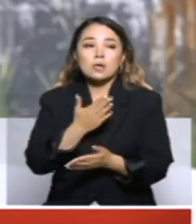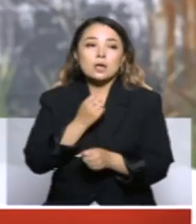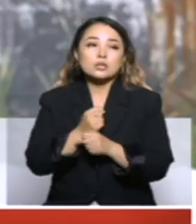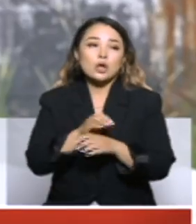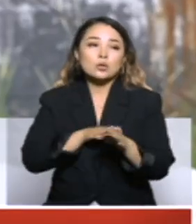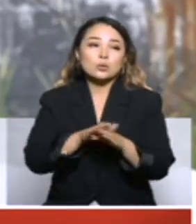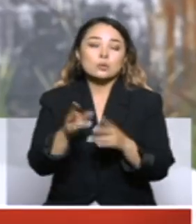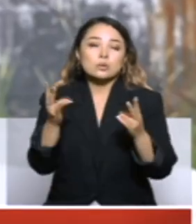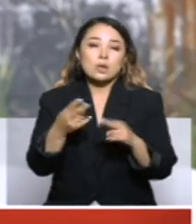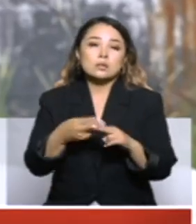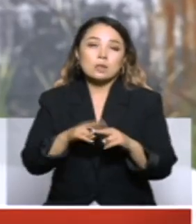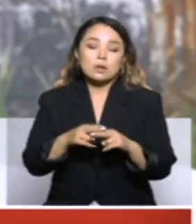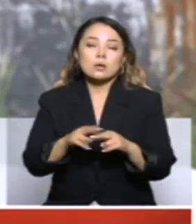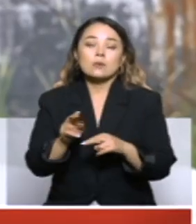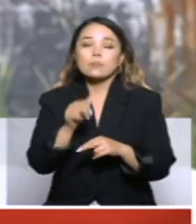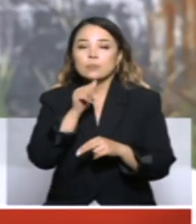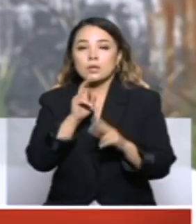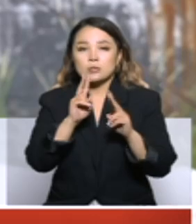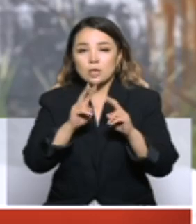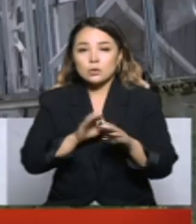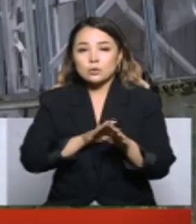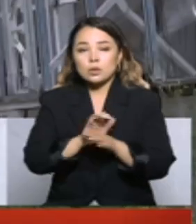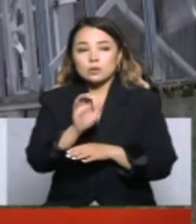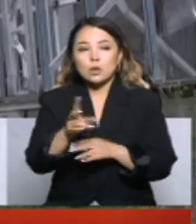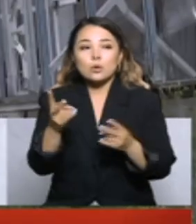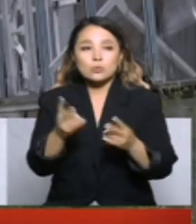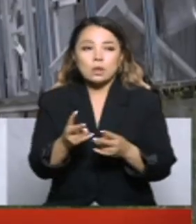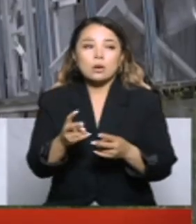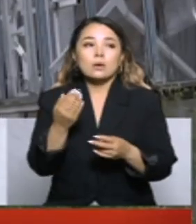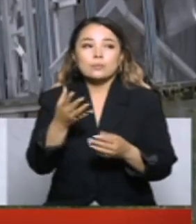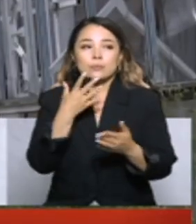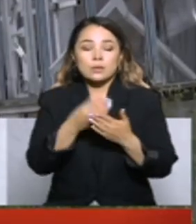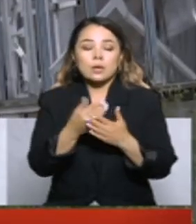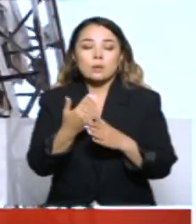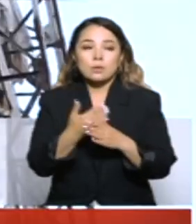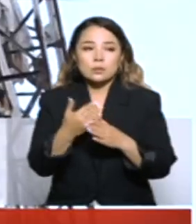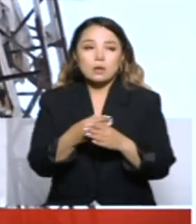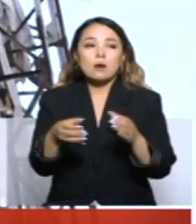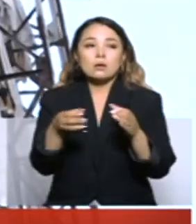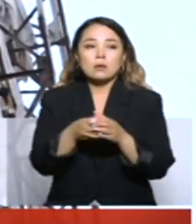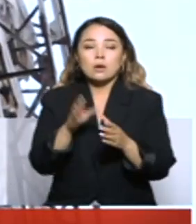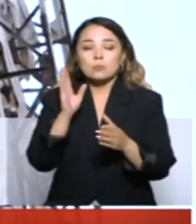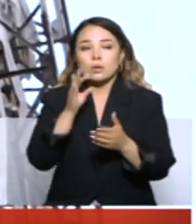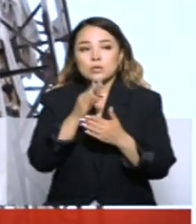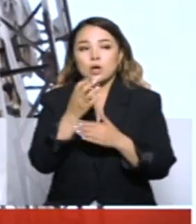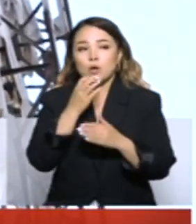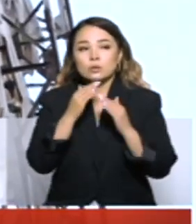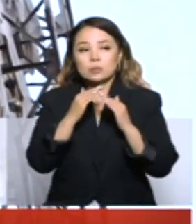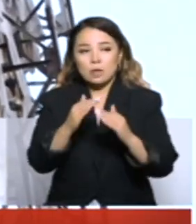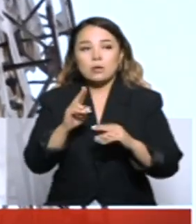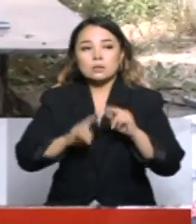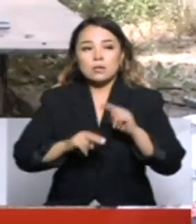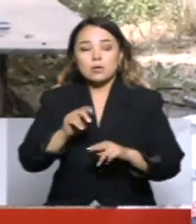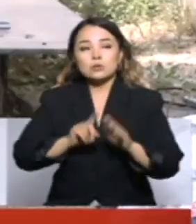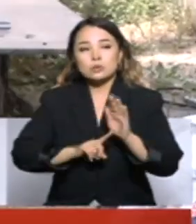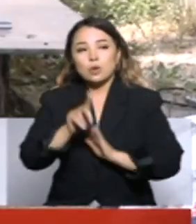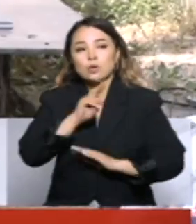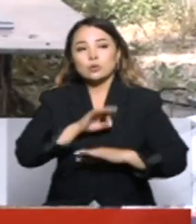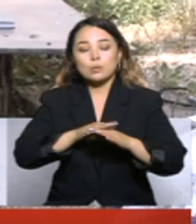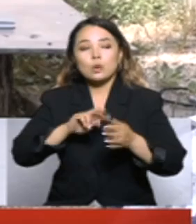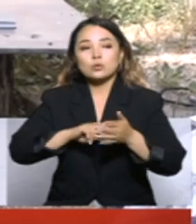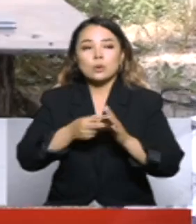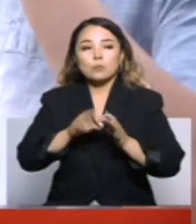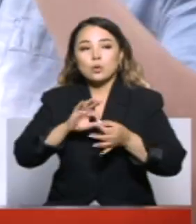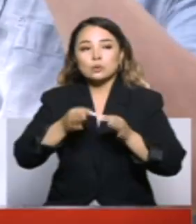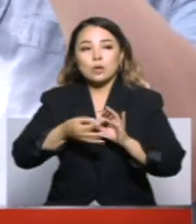жасауымыз керек, оны қайтадан экспертизадан өткізуіміз керек. Тамыз айына дейін демеуші компания табылса, жылыжайдың құрылыс жұмысы басталады. Бірақ жоба